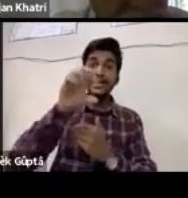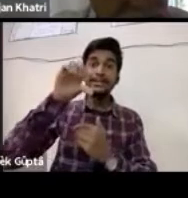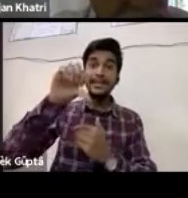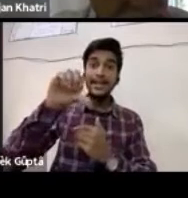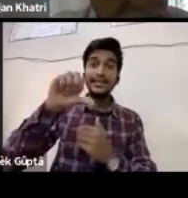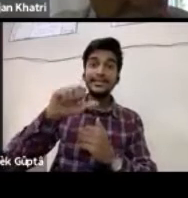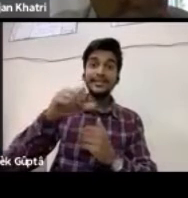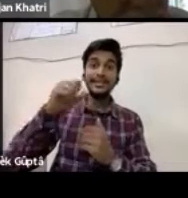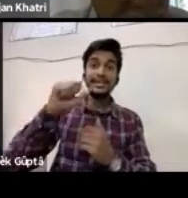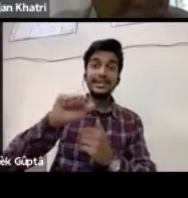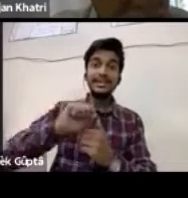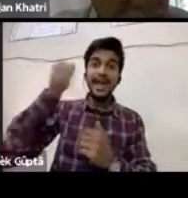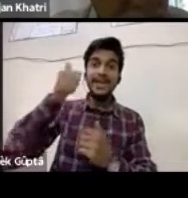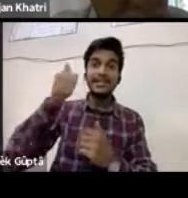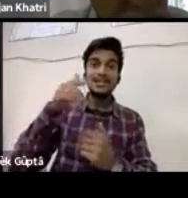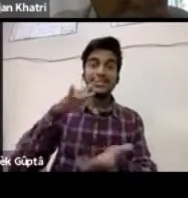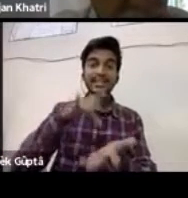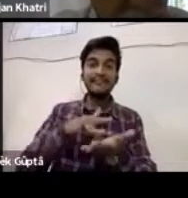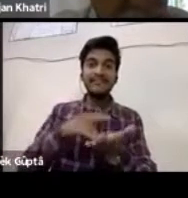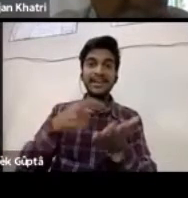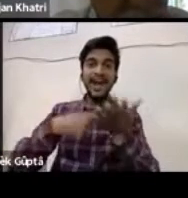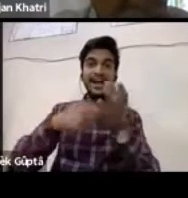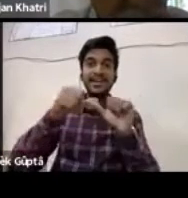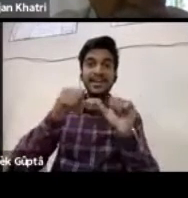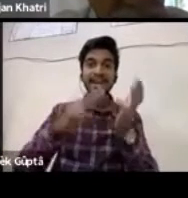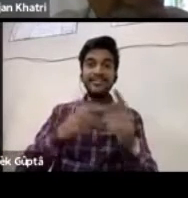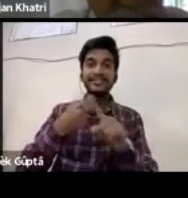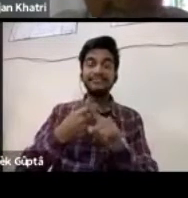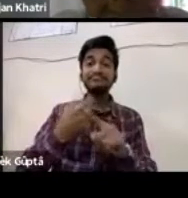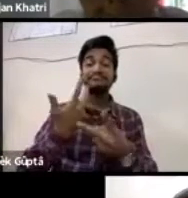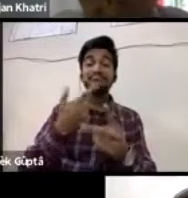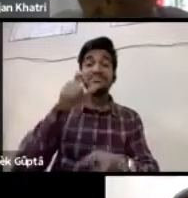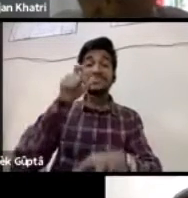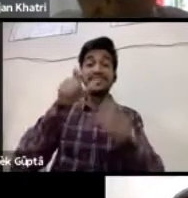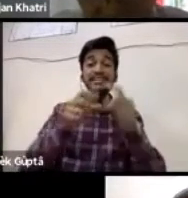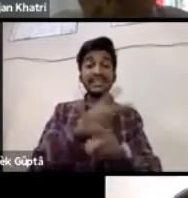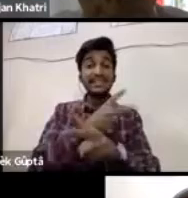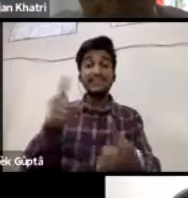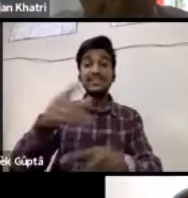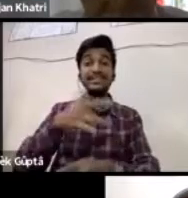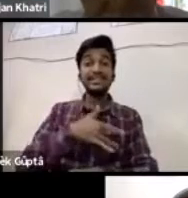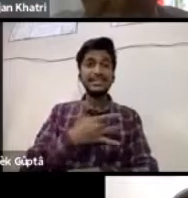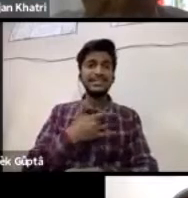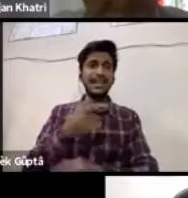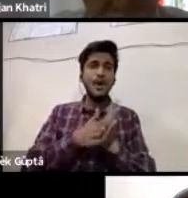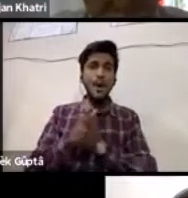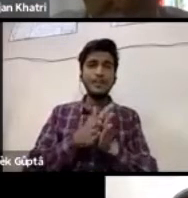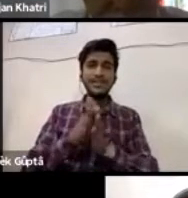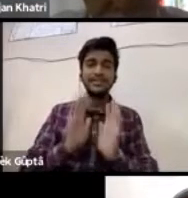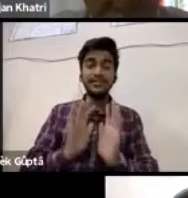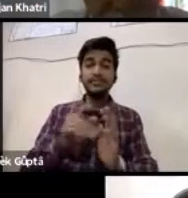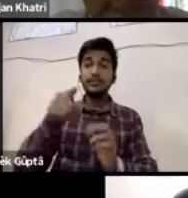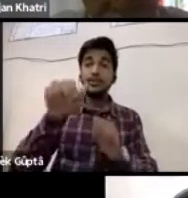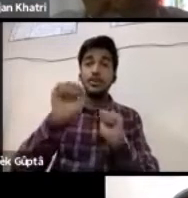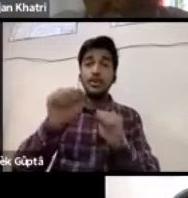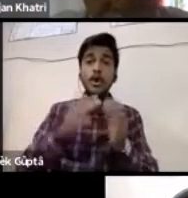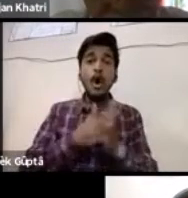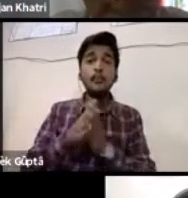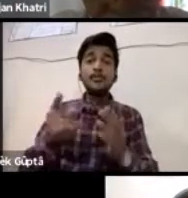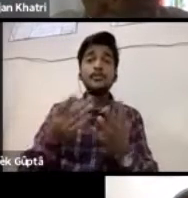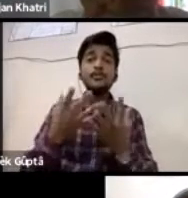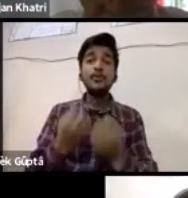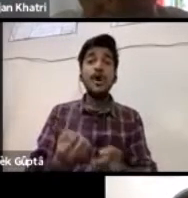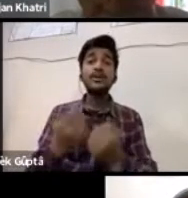देन हर किसी का अपना एक एप्टीट्यूड और इंटरेस्ट होता है। मेरा इंटरेस्ट साइकोलॉजी में था क्योंकि मेरे को ह्यूमन नेचर,